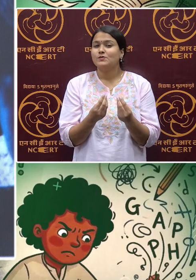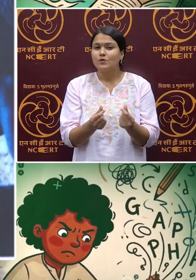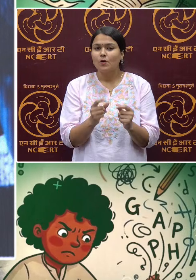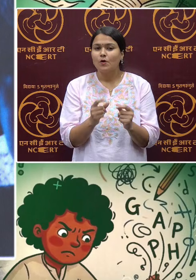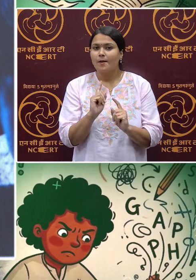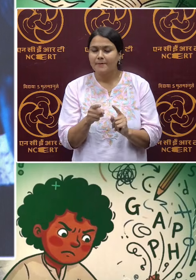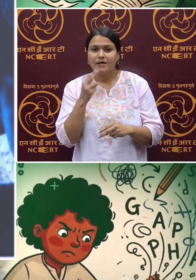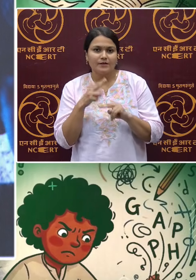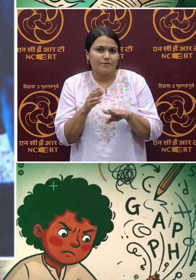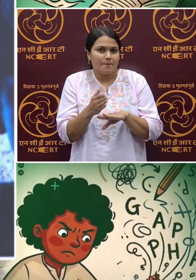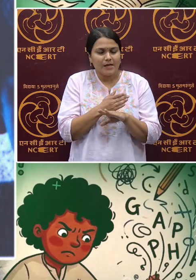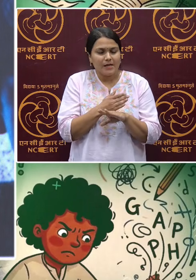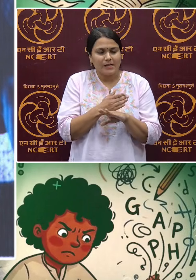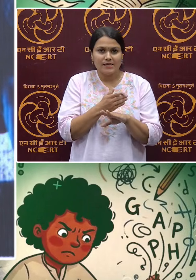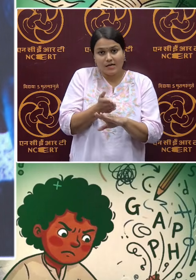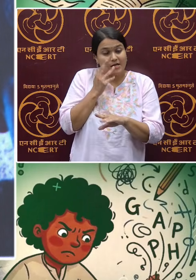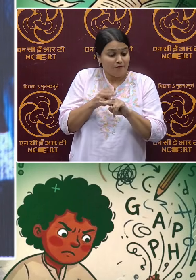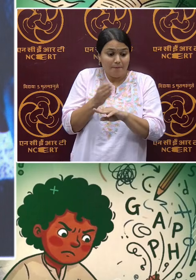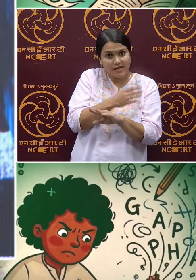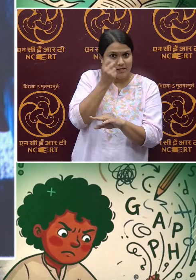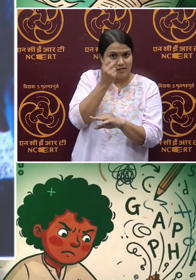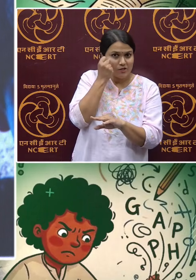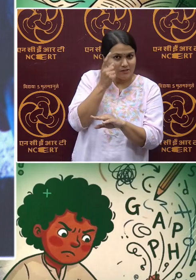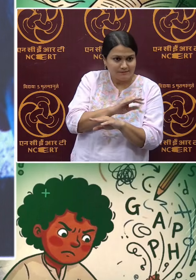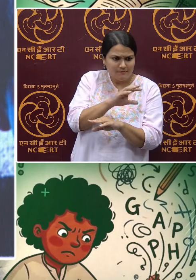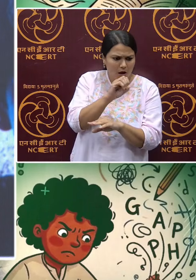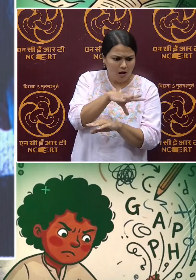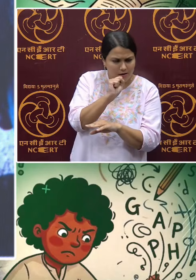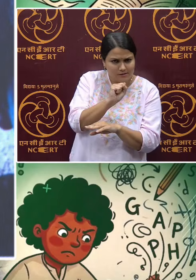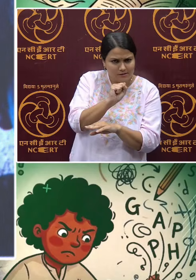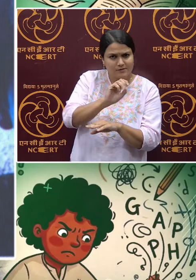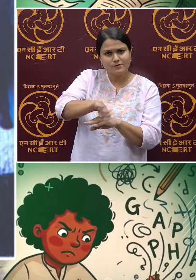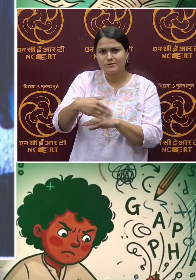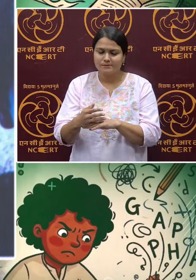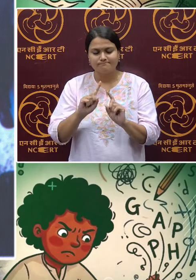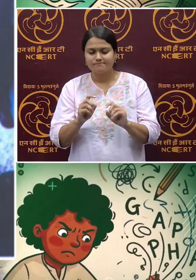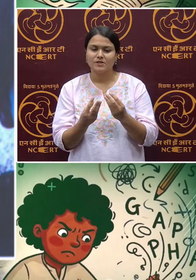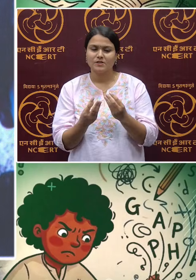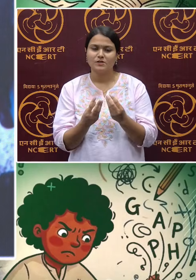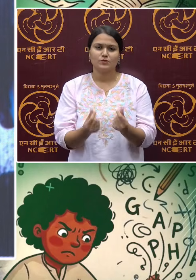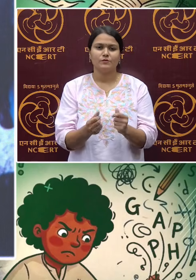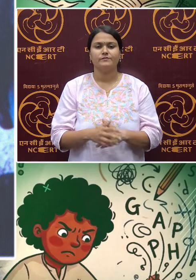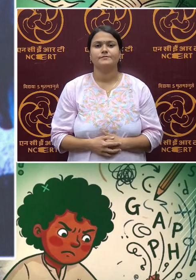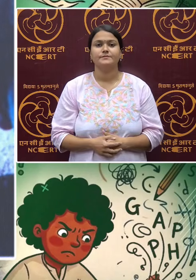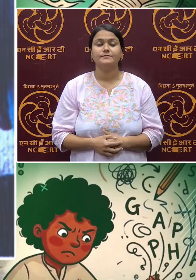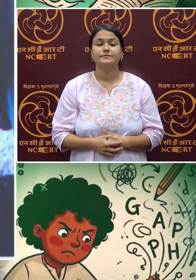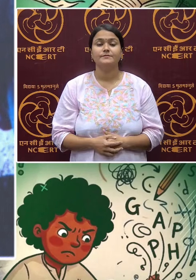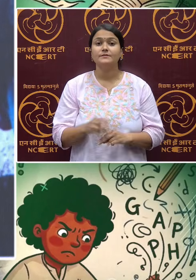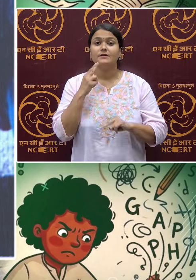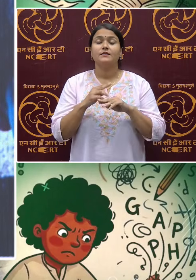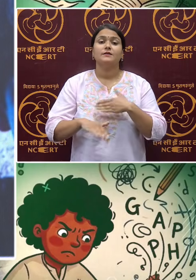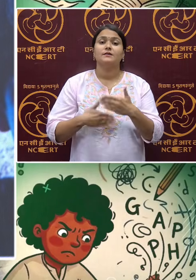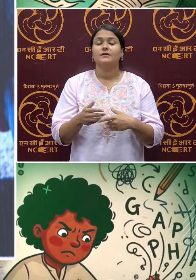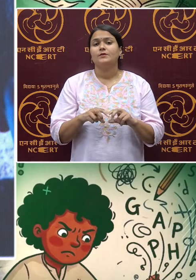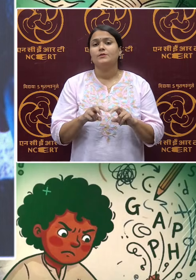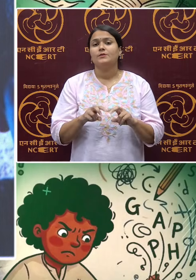प्रॉपर इंटरवेंशंस एट द राइट टाइम, जिनके बारे में डेफिनेटली हम आपसे बात करेंगे. अपार्ट फ्रॉम दिस, मैं ये भी कहना चाहती हूँ कि जो हमने